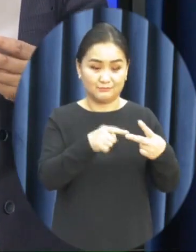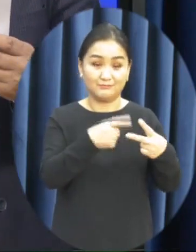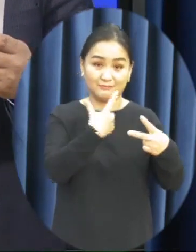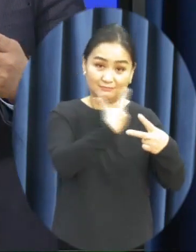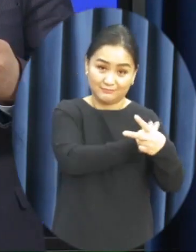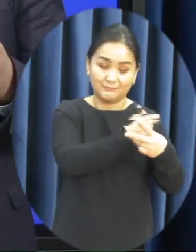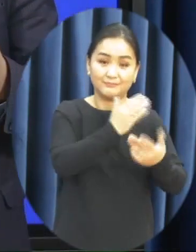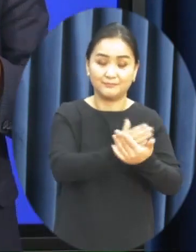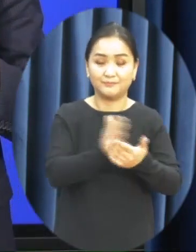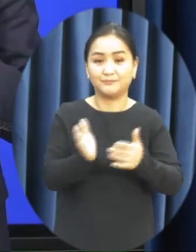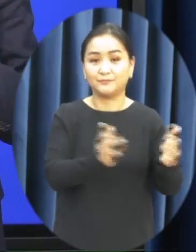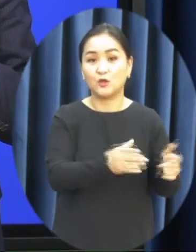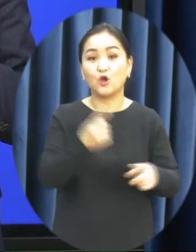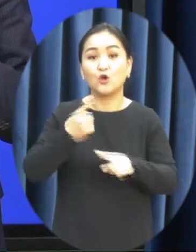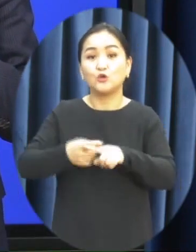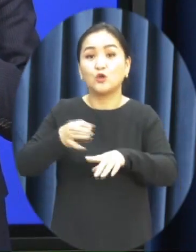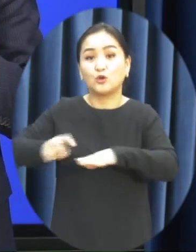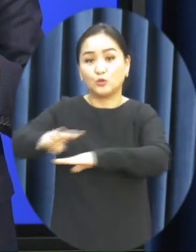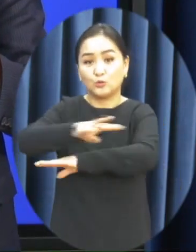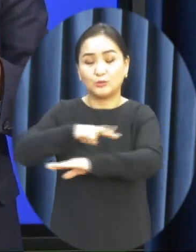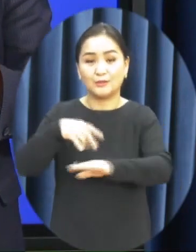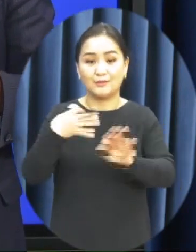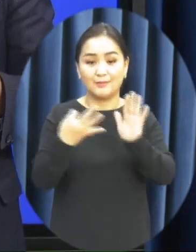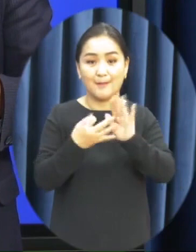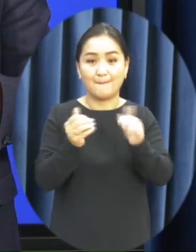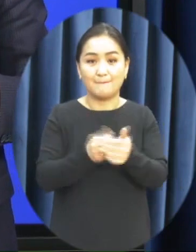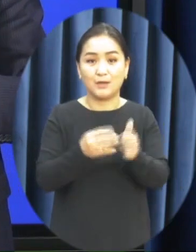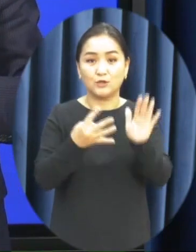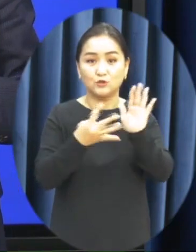གུགས